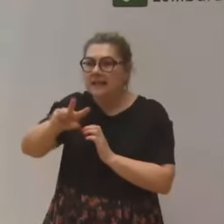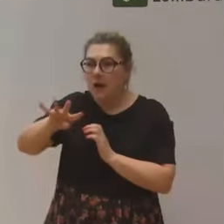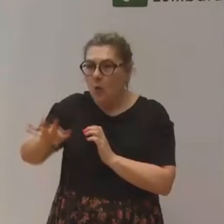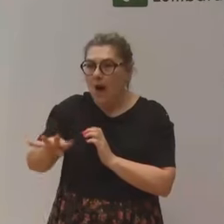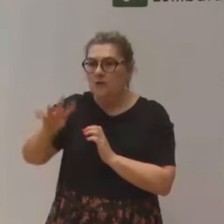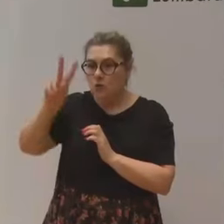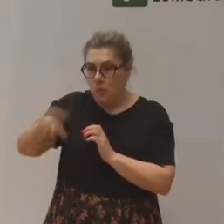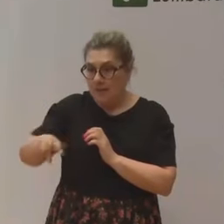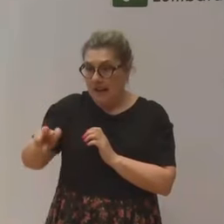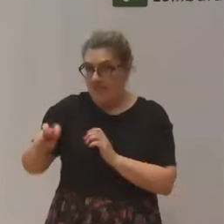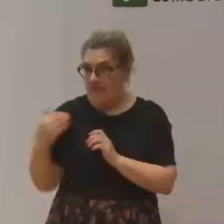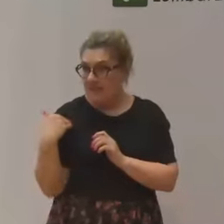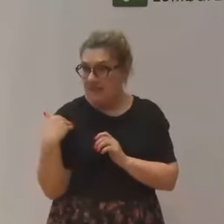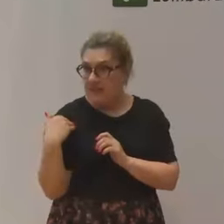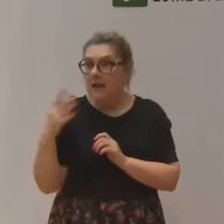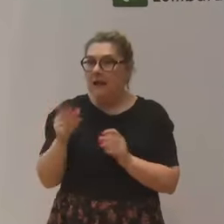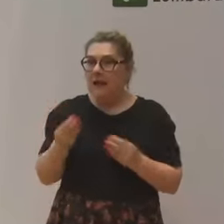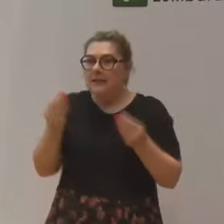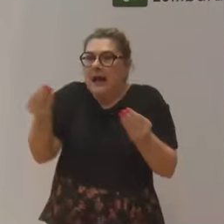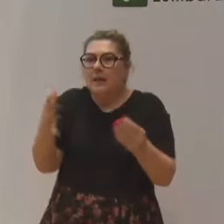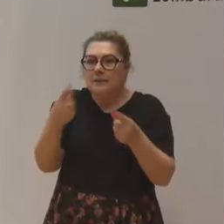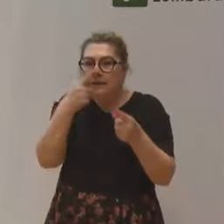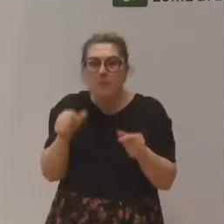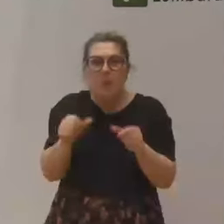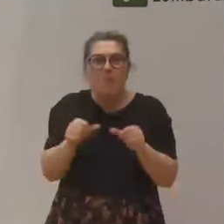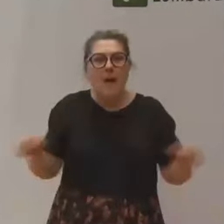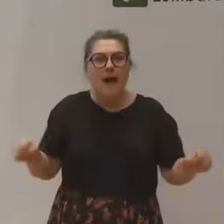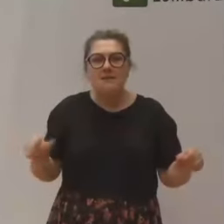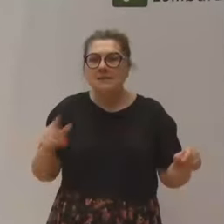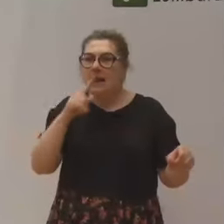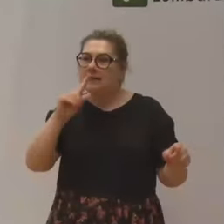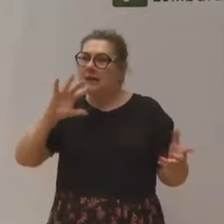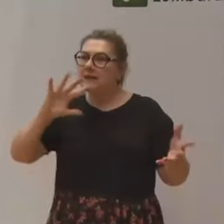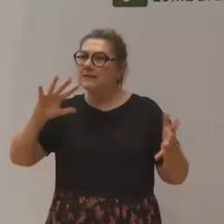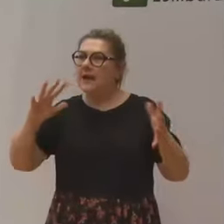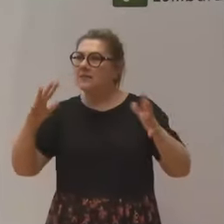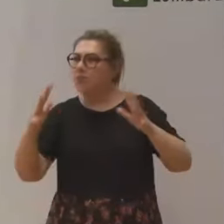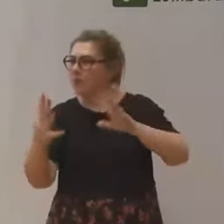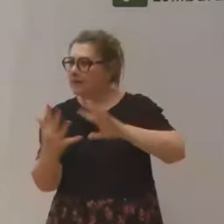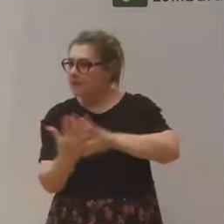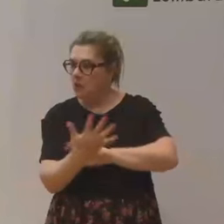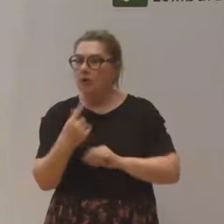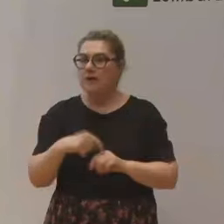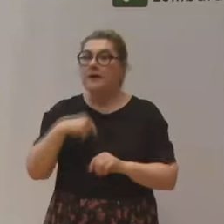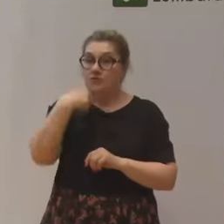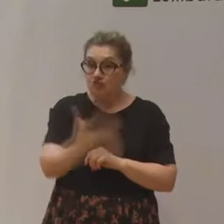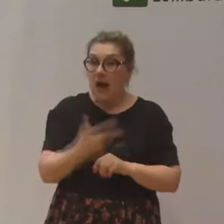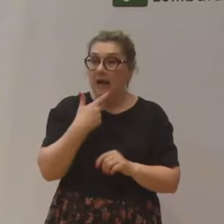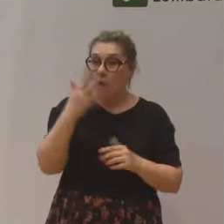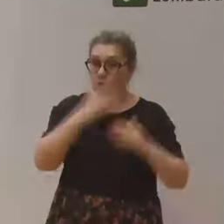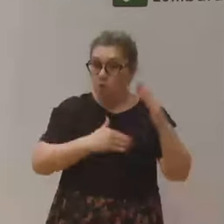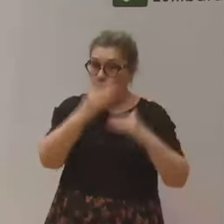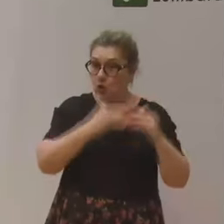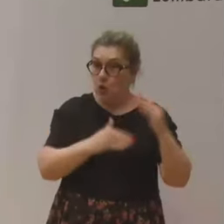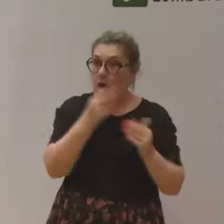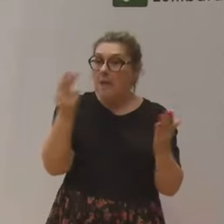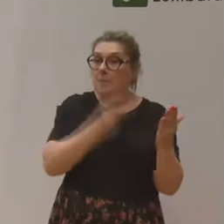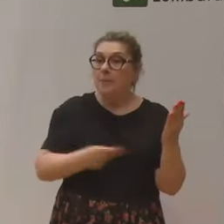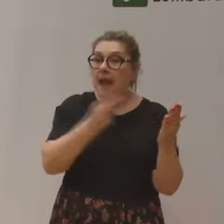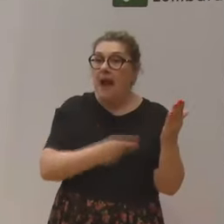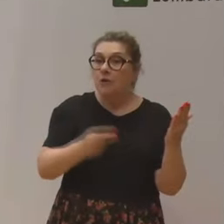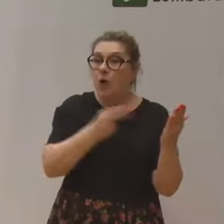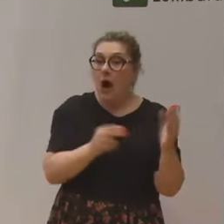del 2020, che mette un po' le basi delle trasformazioni, lo dà nella costruzione anche del piano